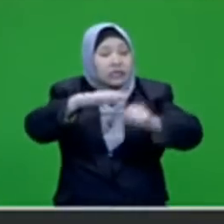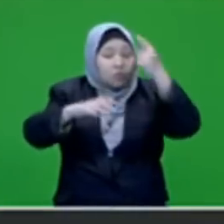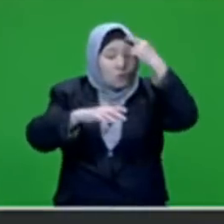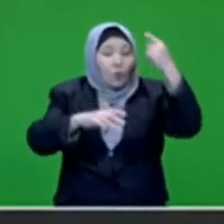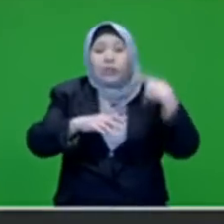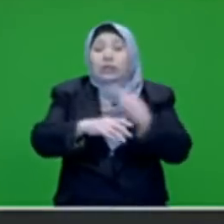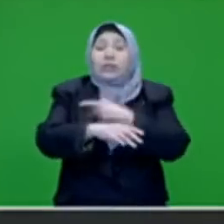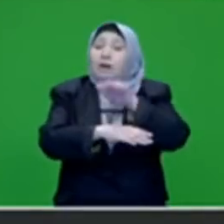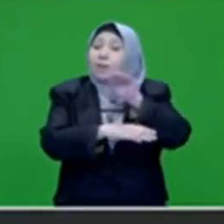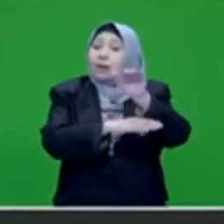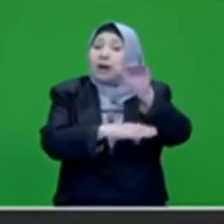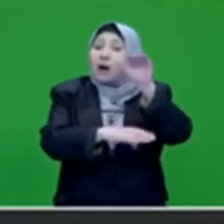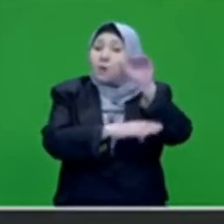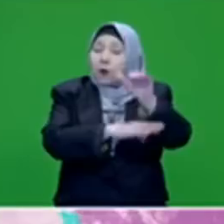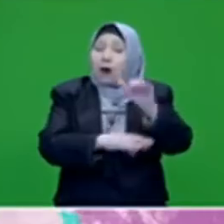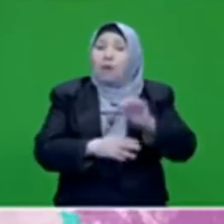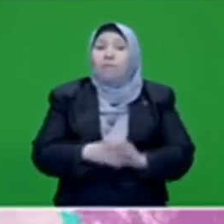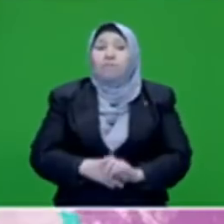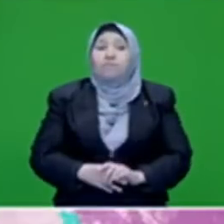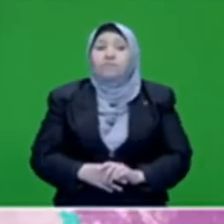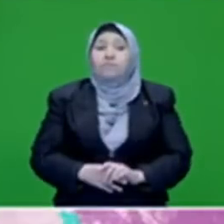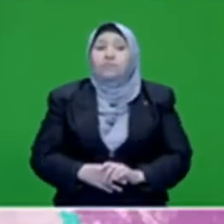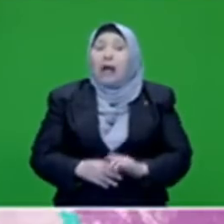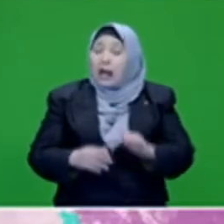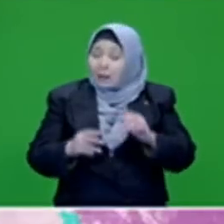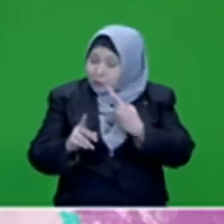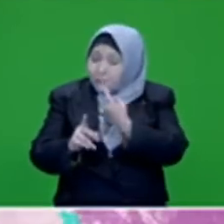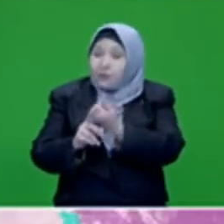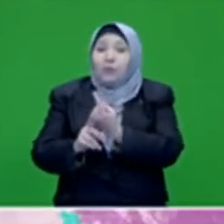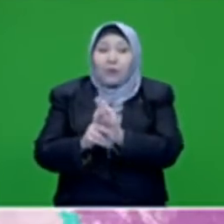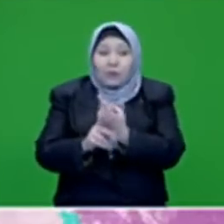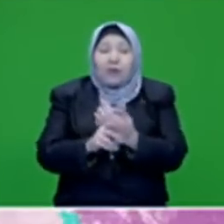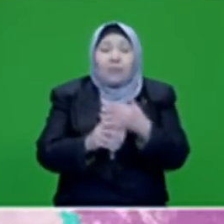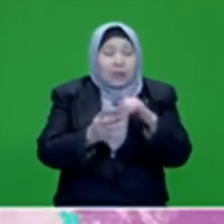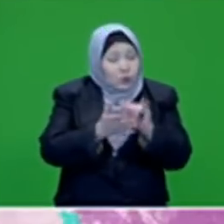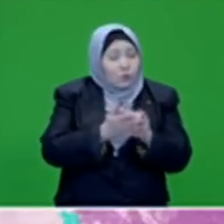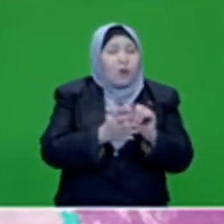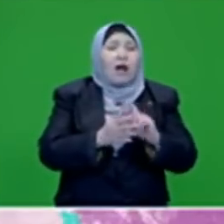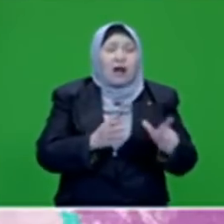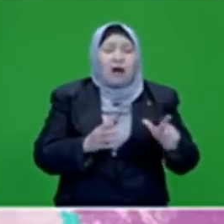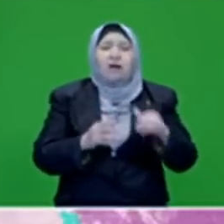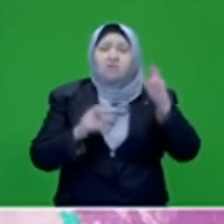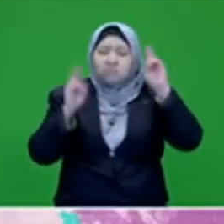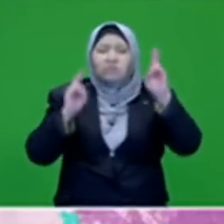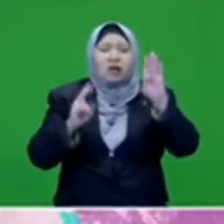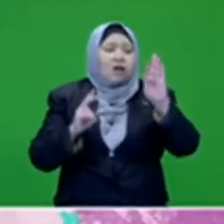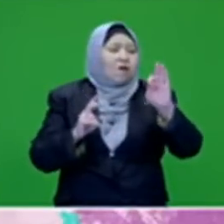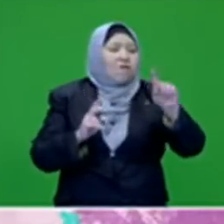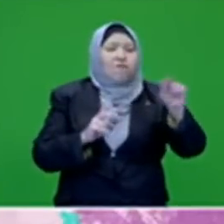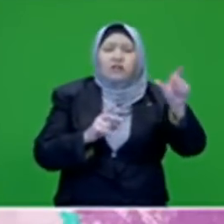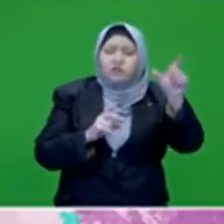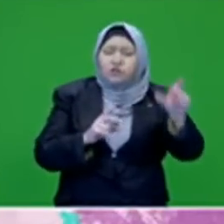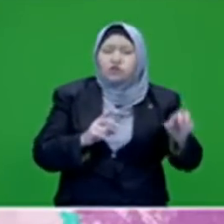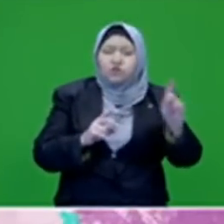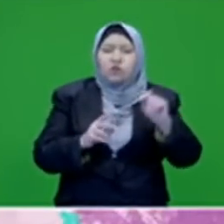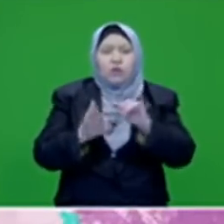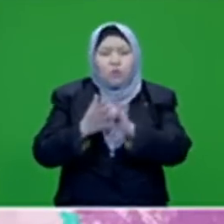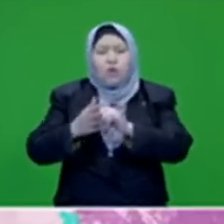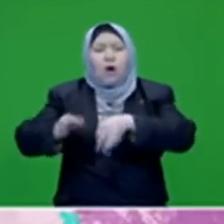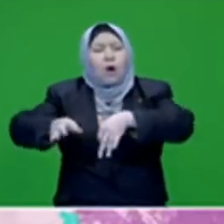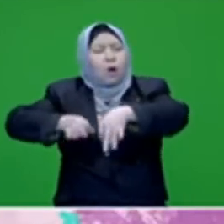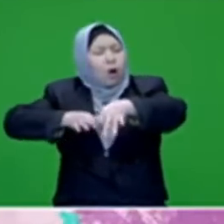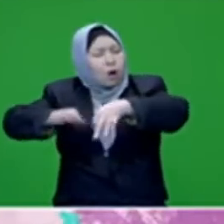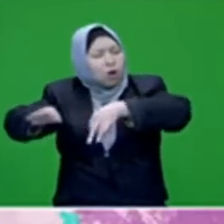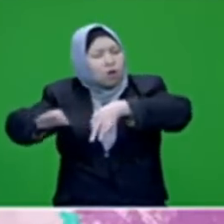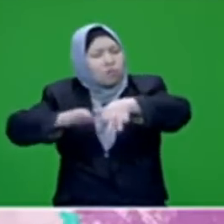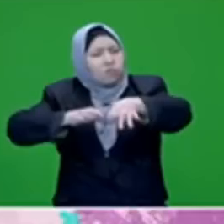Nabi Yusuf alaihissalam. Back to you Ustaz Fazrul. Baik, terima kasih ucapkan Dr. Farid Rabi ya, menjelaskan tentang takwilul ahadith sebentar tadi.